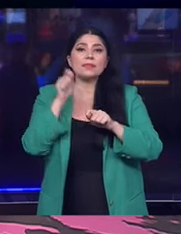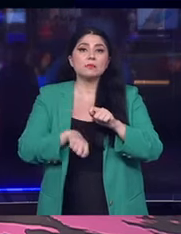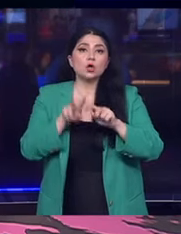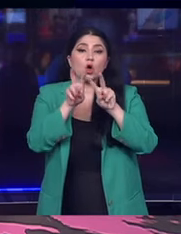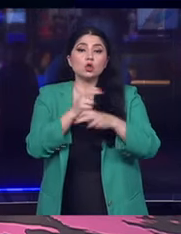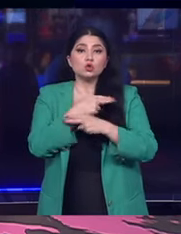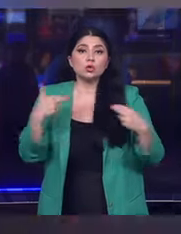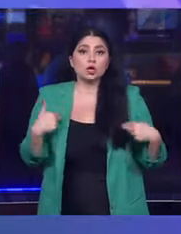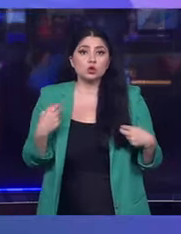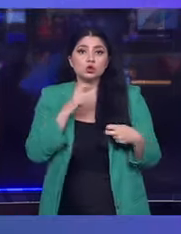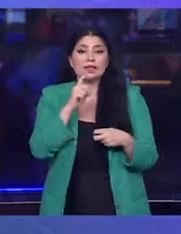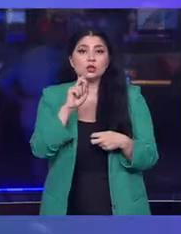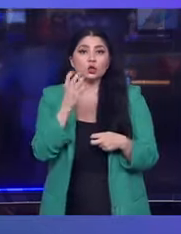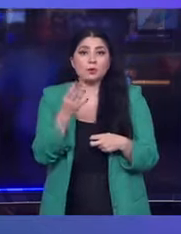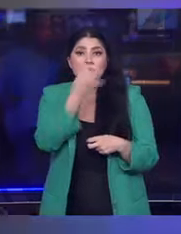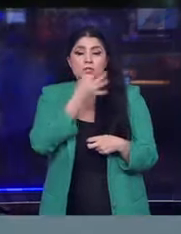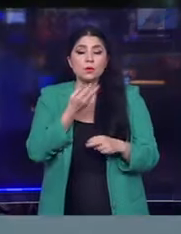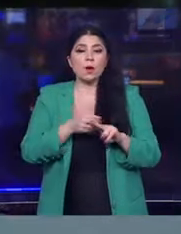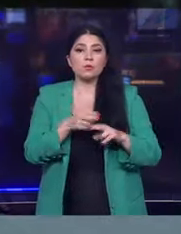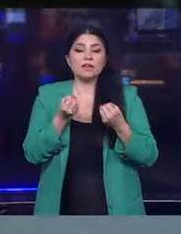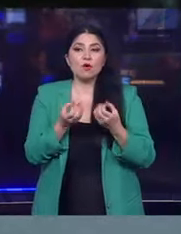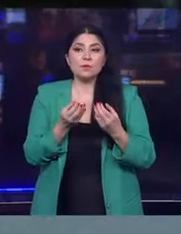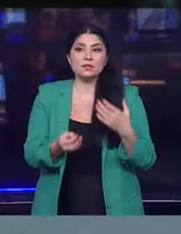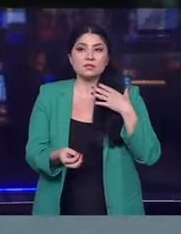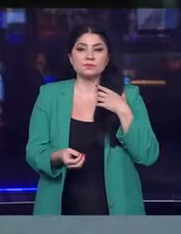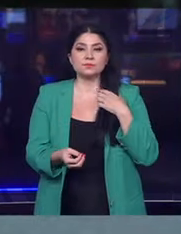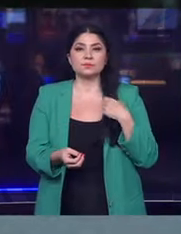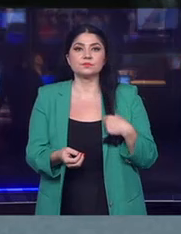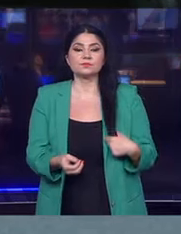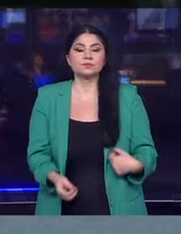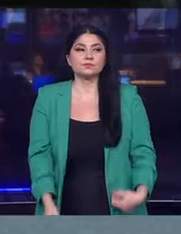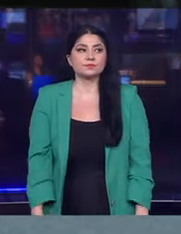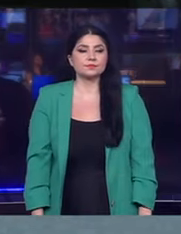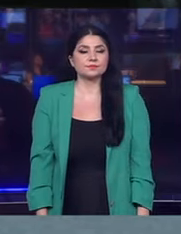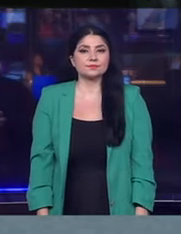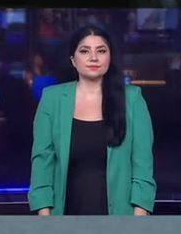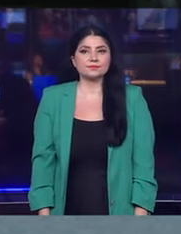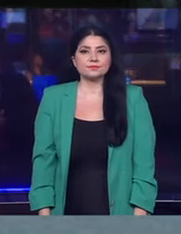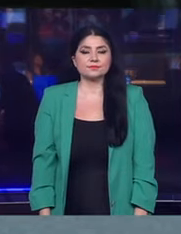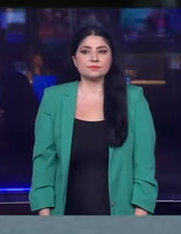judiciar. Jurnalistul Digi24, Magda Costache, vine cu detalii. Magda, te ascultăm.